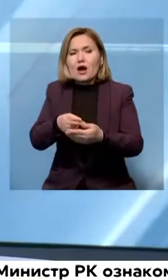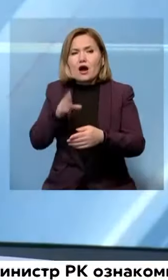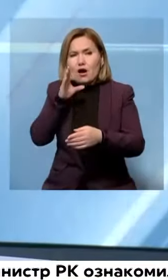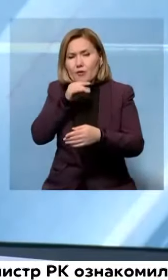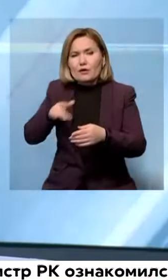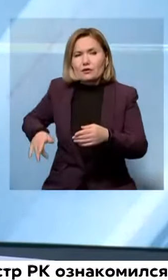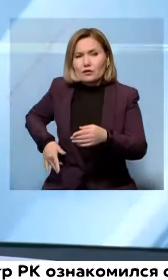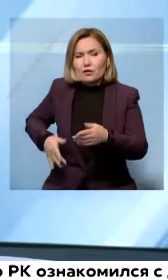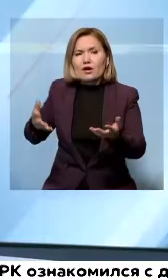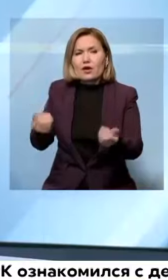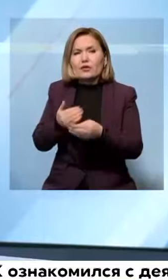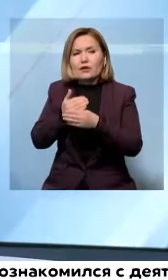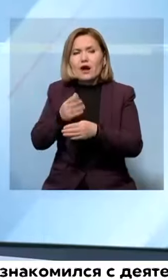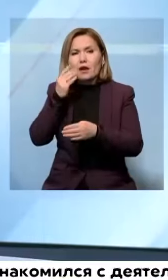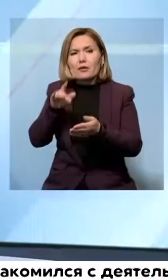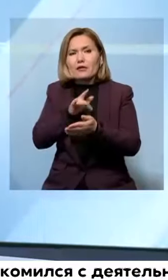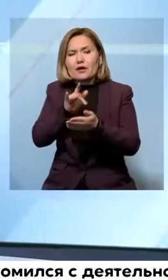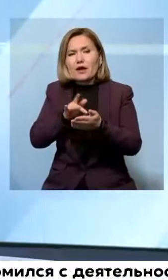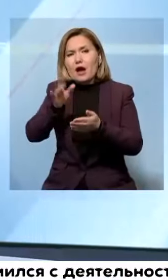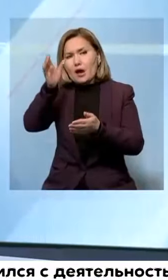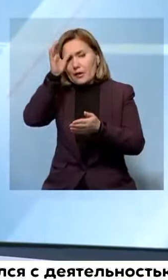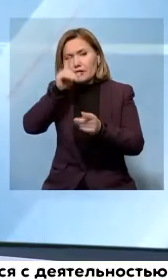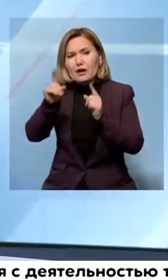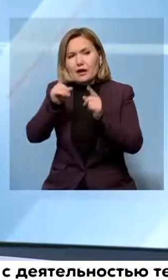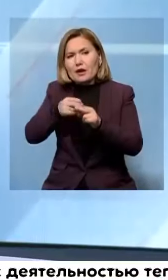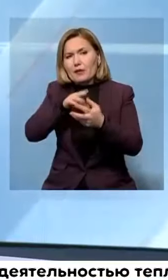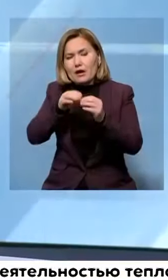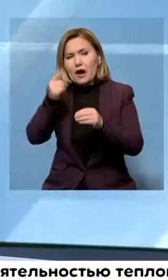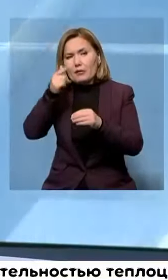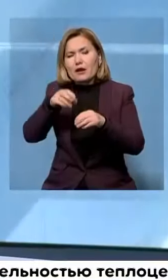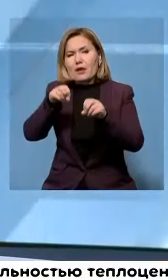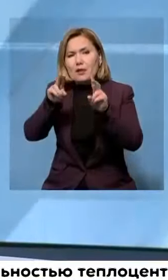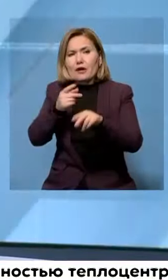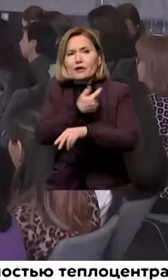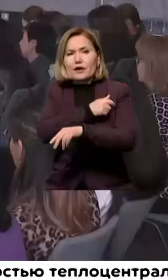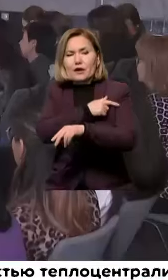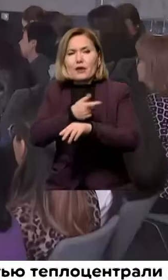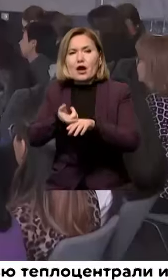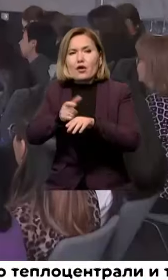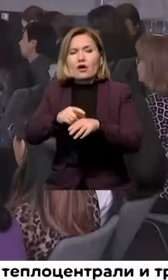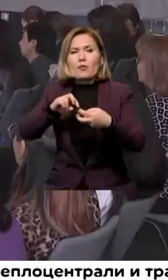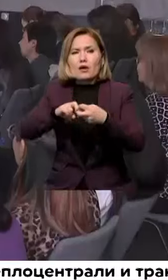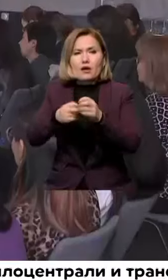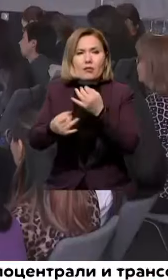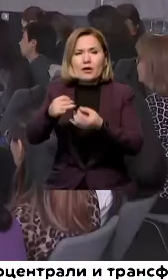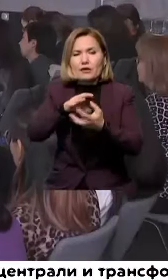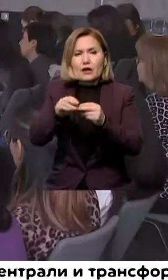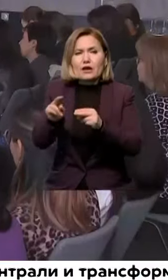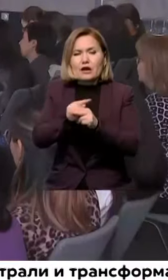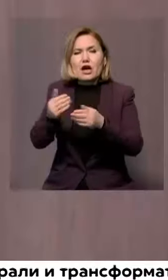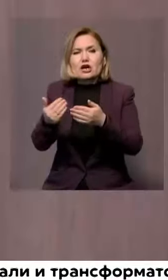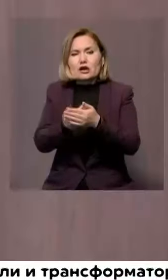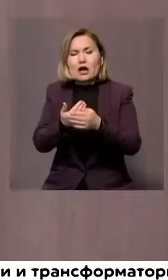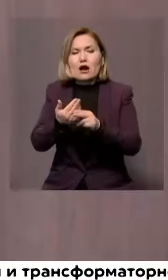болады дейді дәрігерлер. Алматыда өткен ғылыми тәжірибелік конференцияда білікті нефрологтар өзекті мәселелерді талқылап, емдеудің